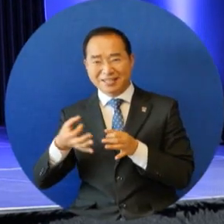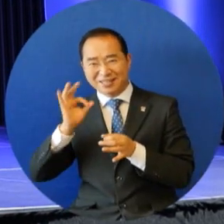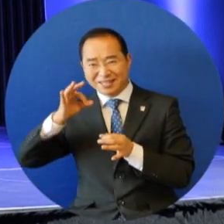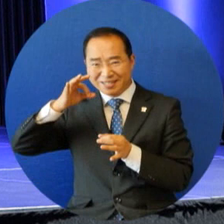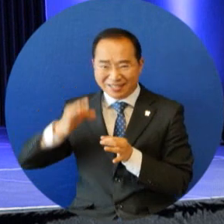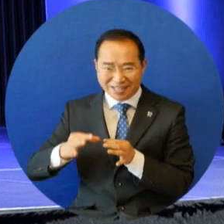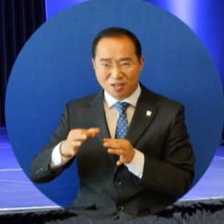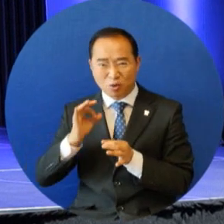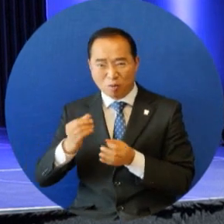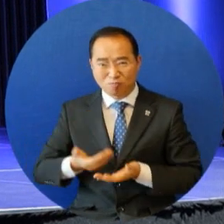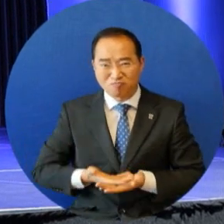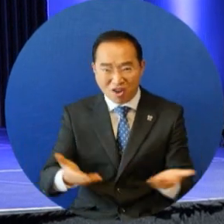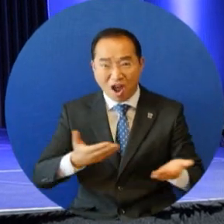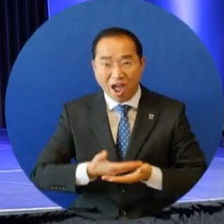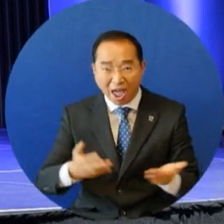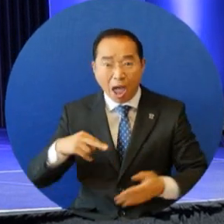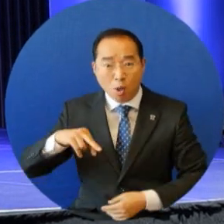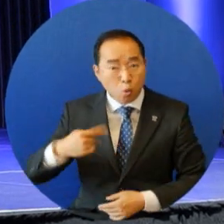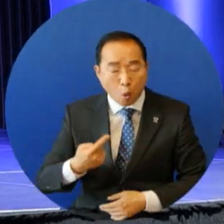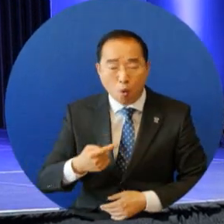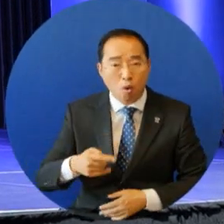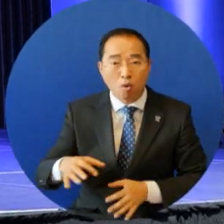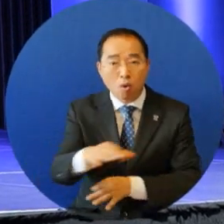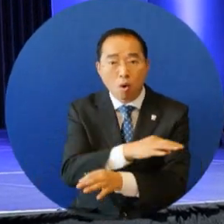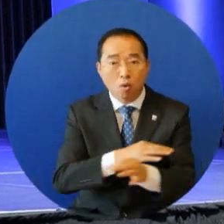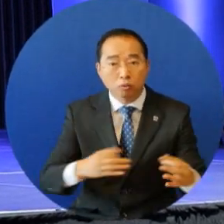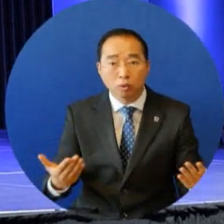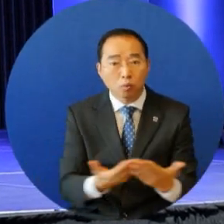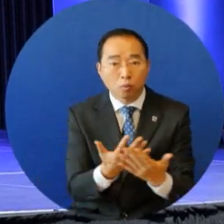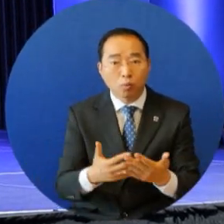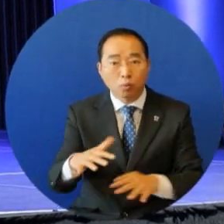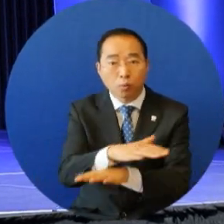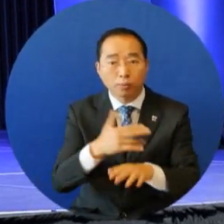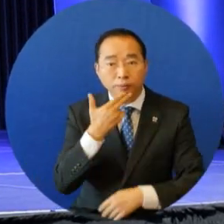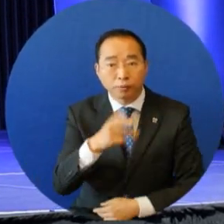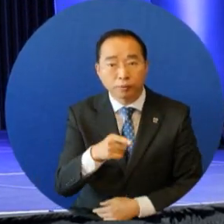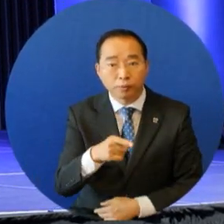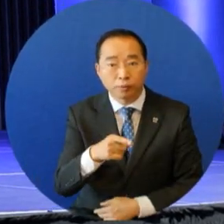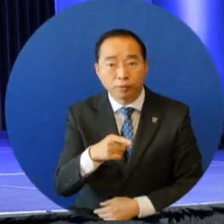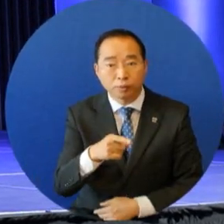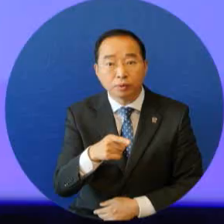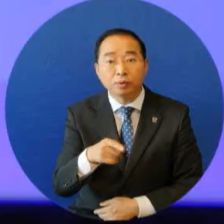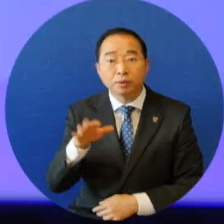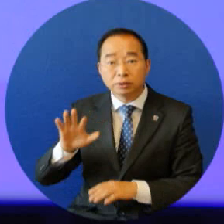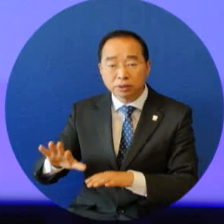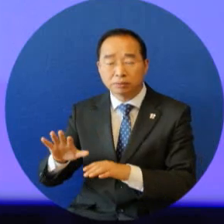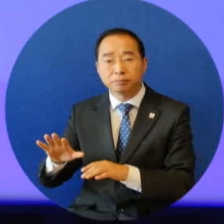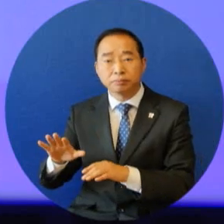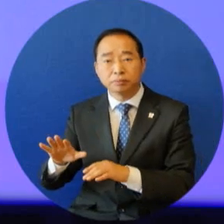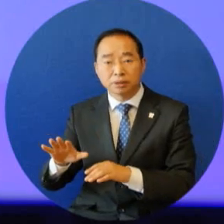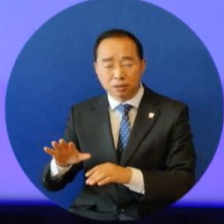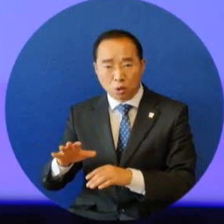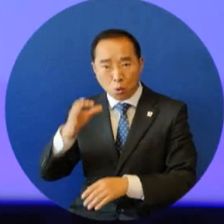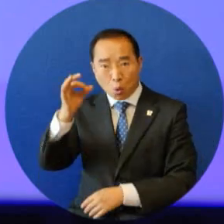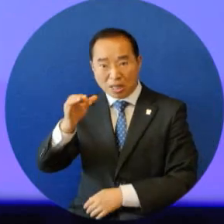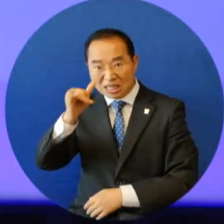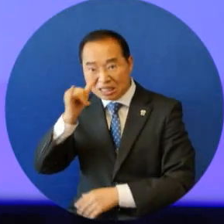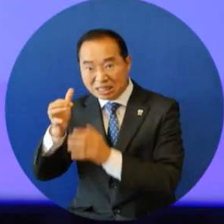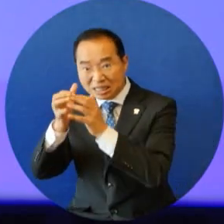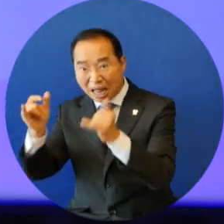뿌려도 그건 월스트리트를 통해서 나오면서 있는 사람들만 혜택을 주기